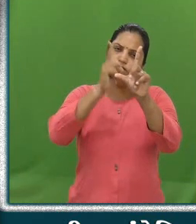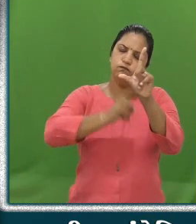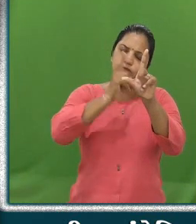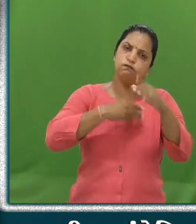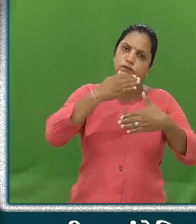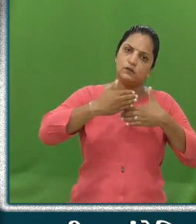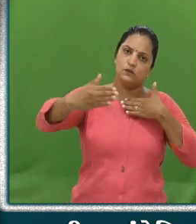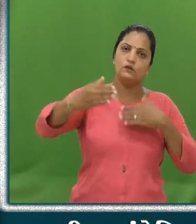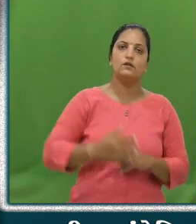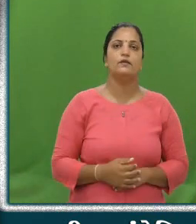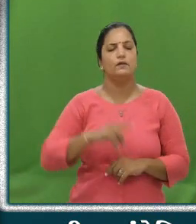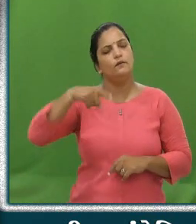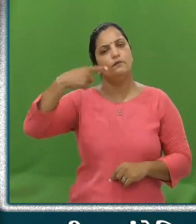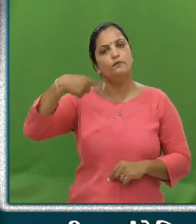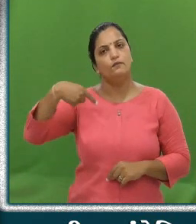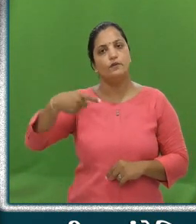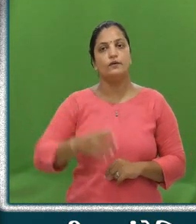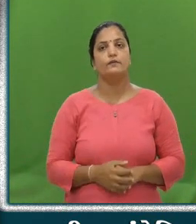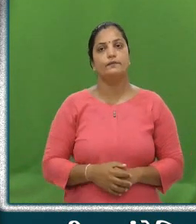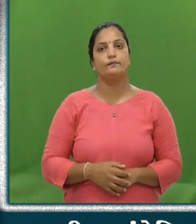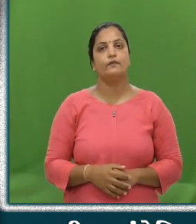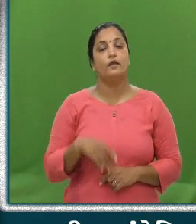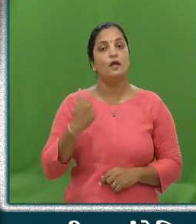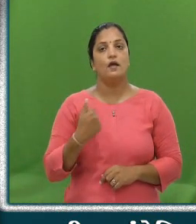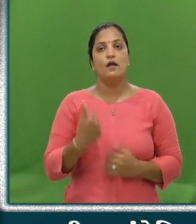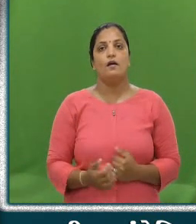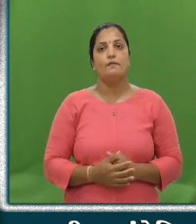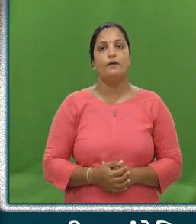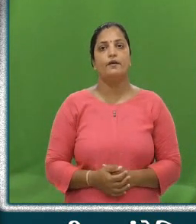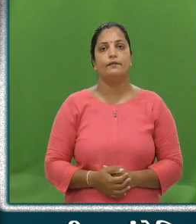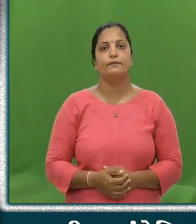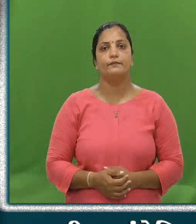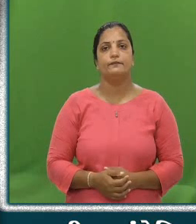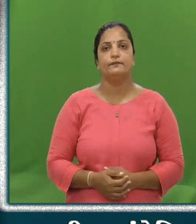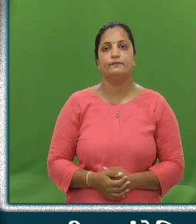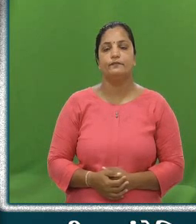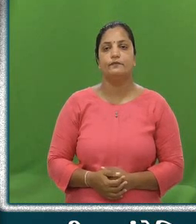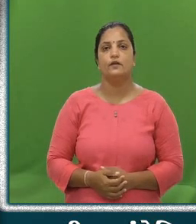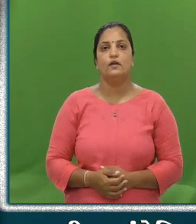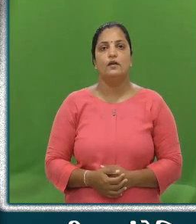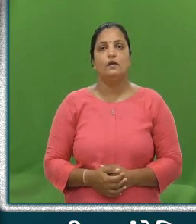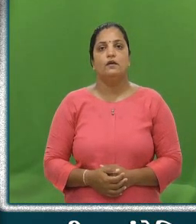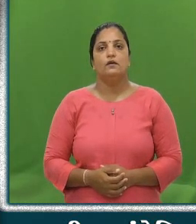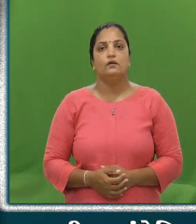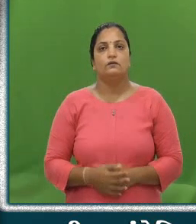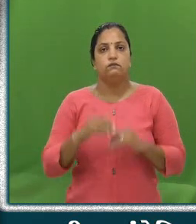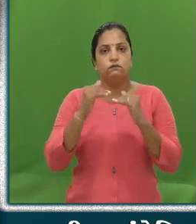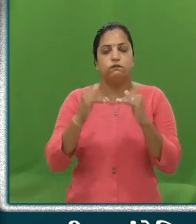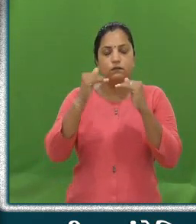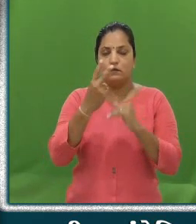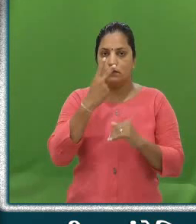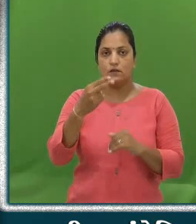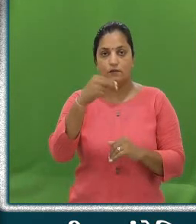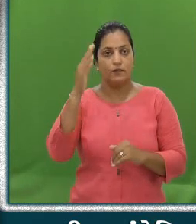ક્રમિક પ્રક્રિયાથી નવી જાતિનું નિર્માણ થાય છે એને આપણે જે ઉત્ક્રાંતિ તરીકે ઓળખવામાં આવે